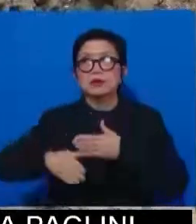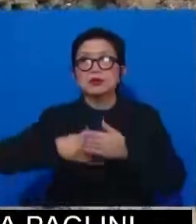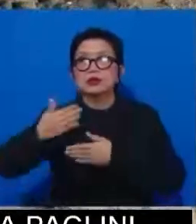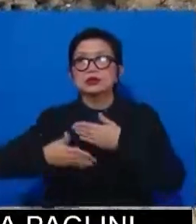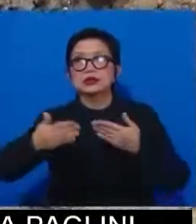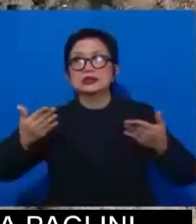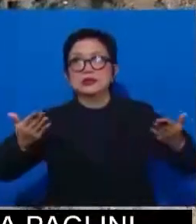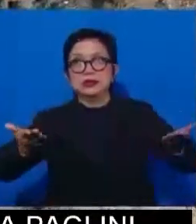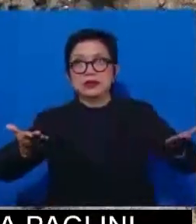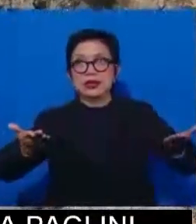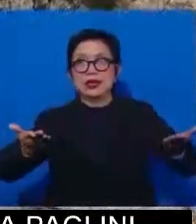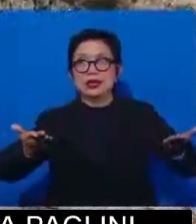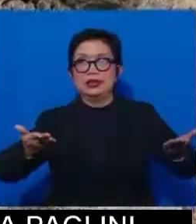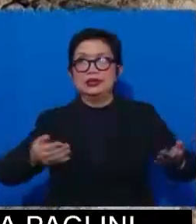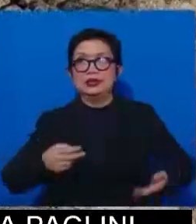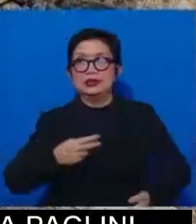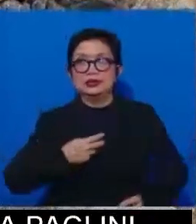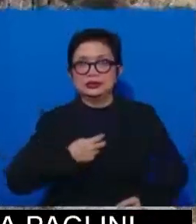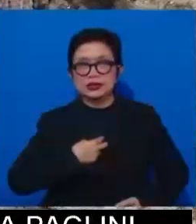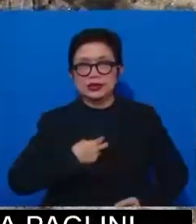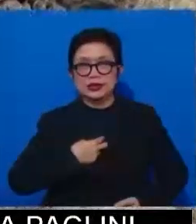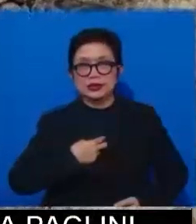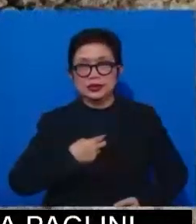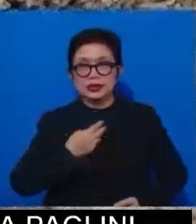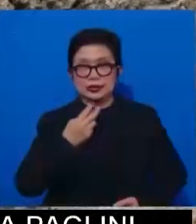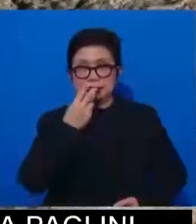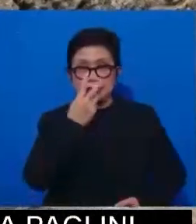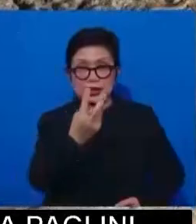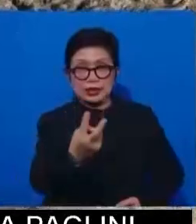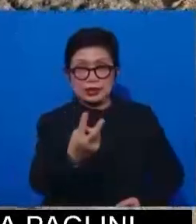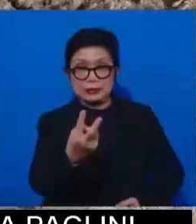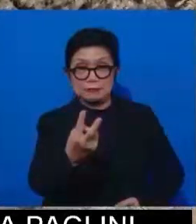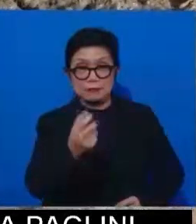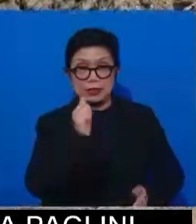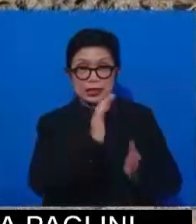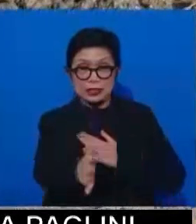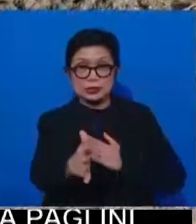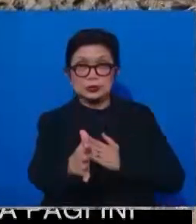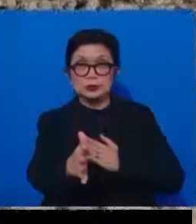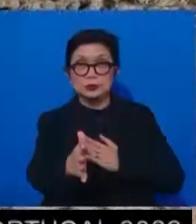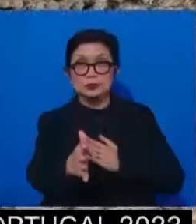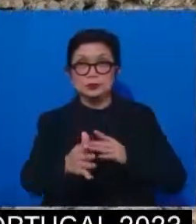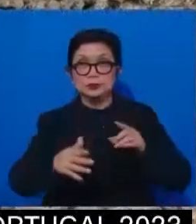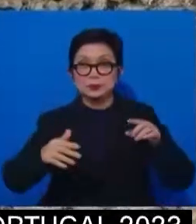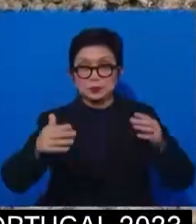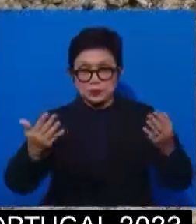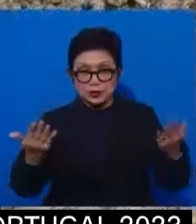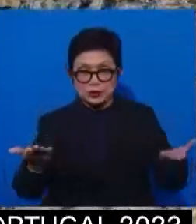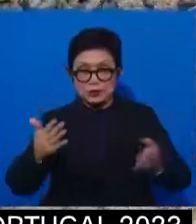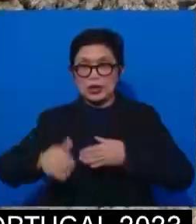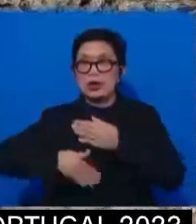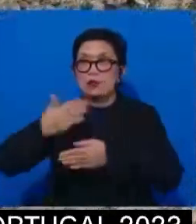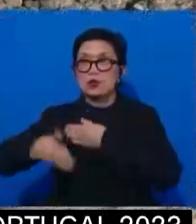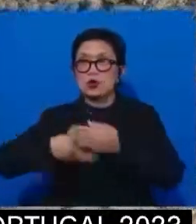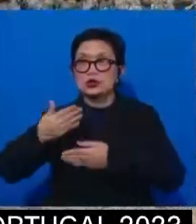pembuatan garam? Saya akan mengikuti dan melihat langsung bagaimana proses